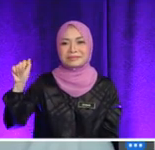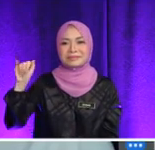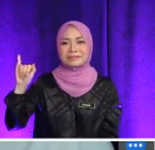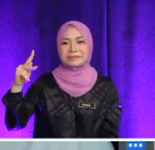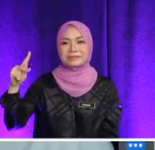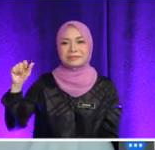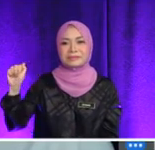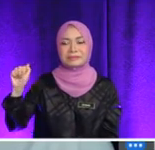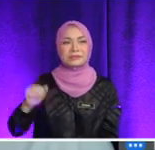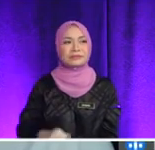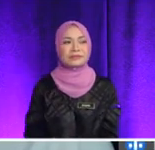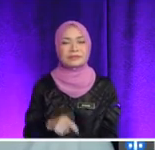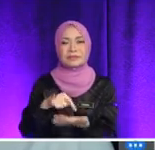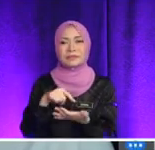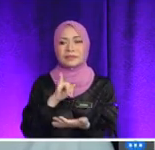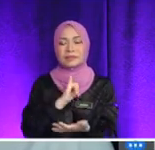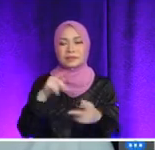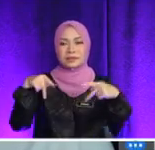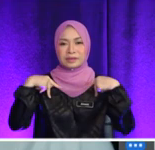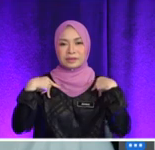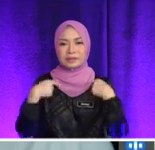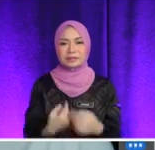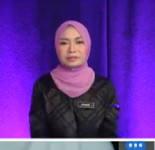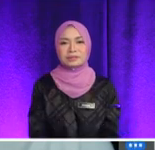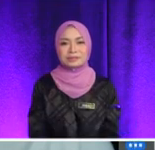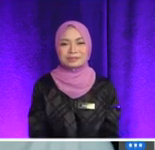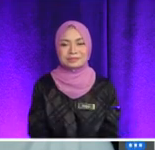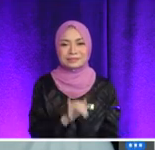ini saya punya Oke